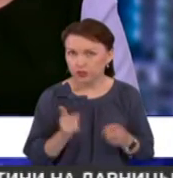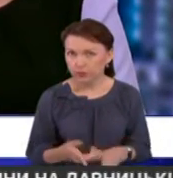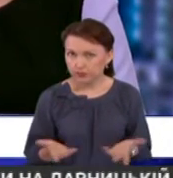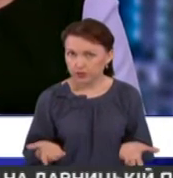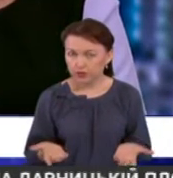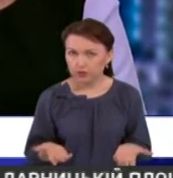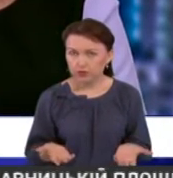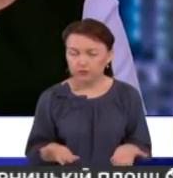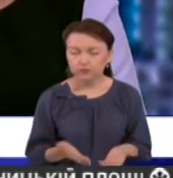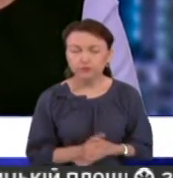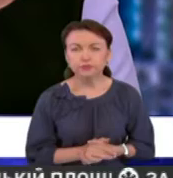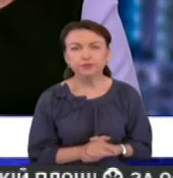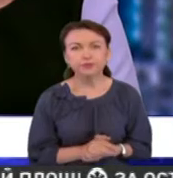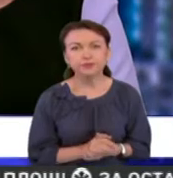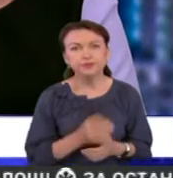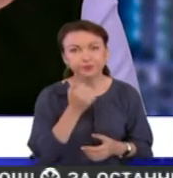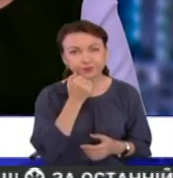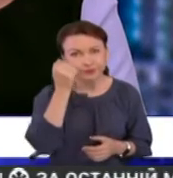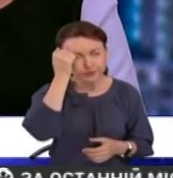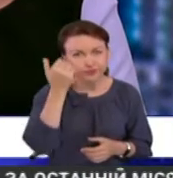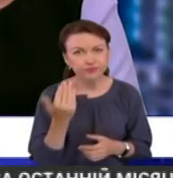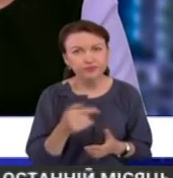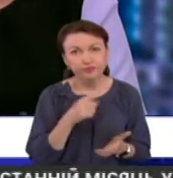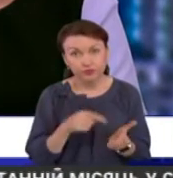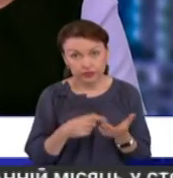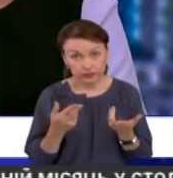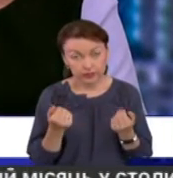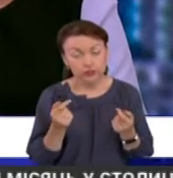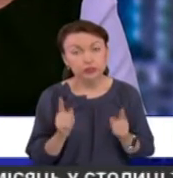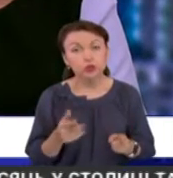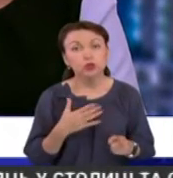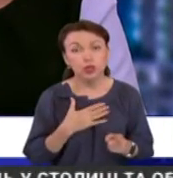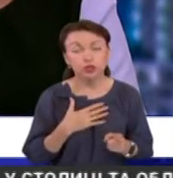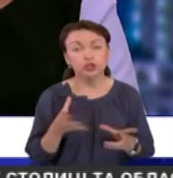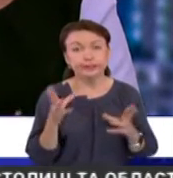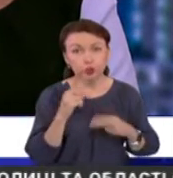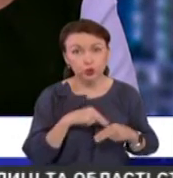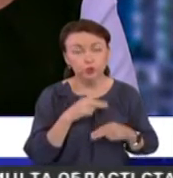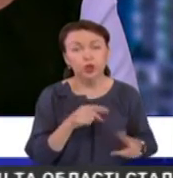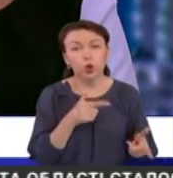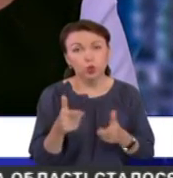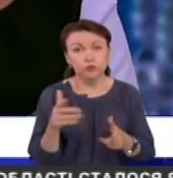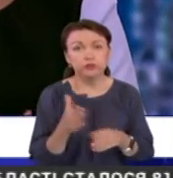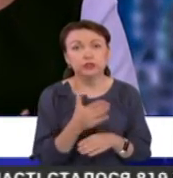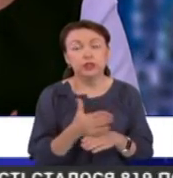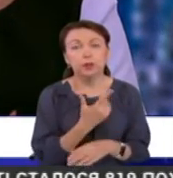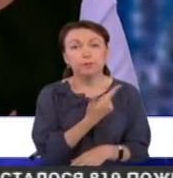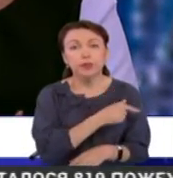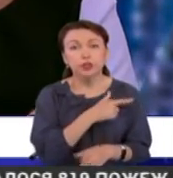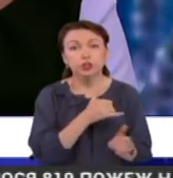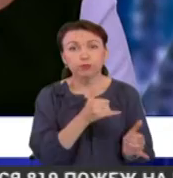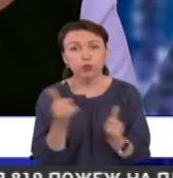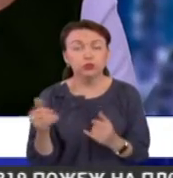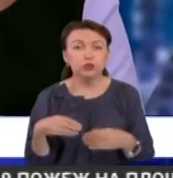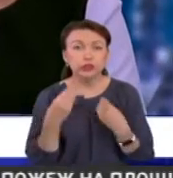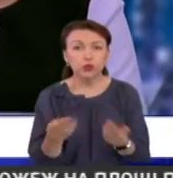Спасибо. Дякуємо вам за ваше запитання. Дійсно, наші колеги готували ряд таких саме сюжетів про медичні послуги, які